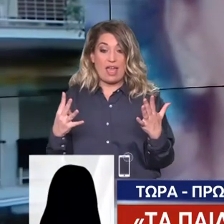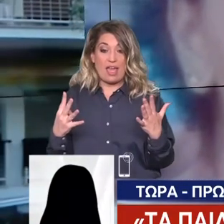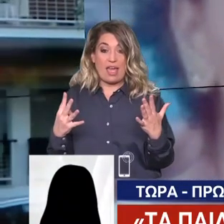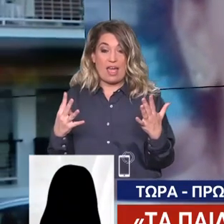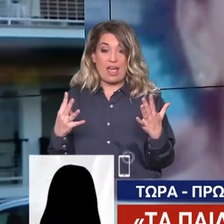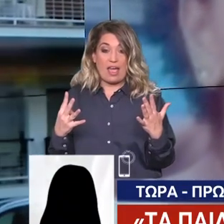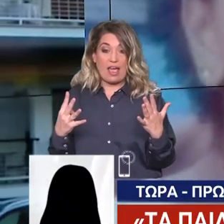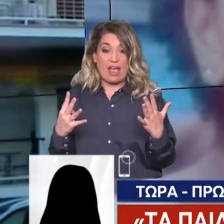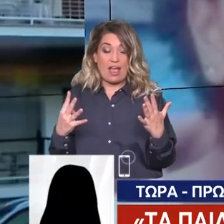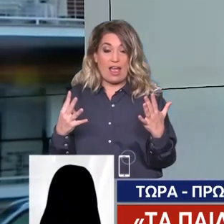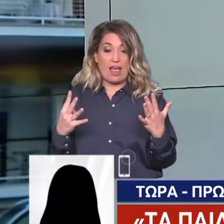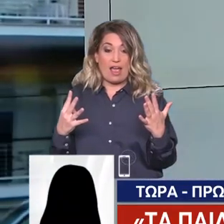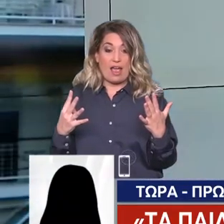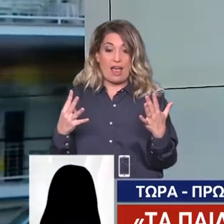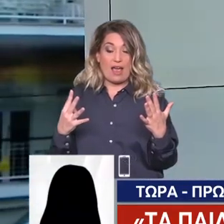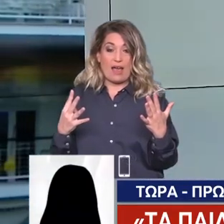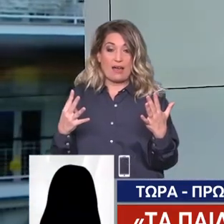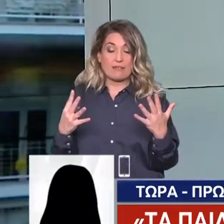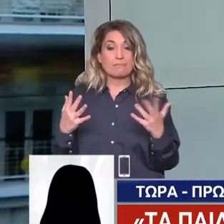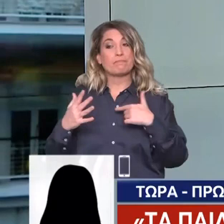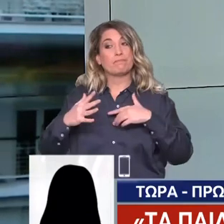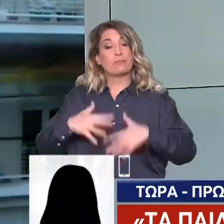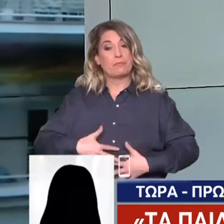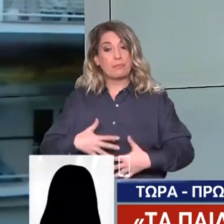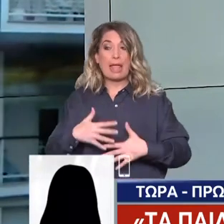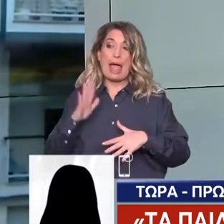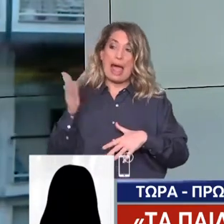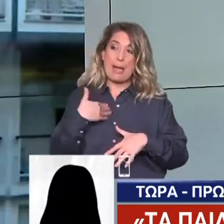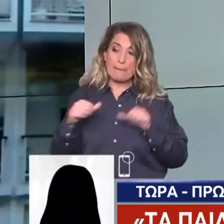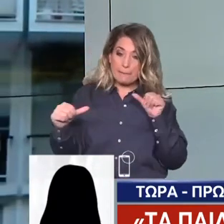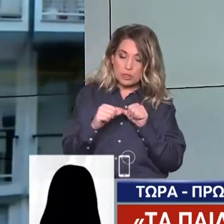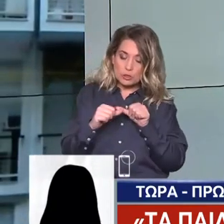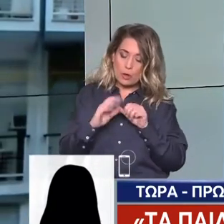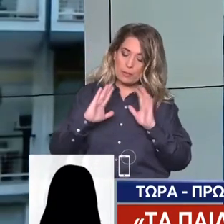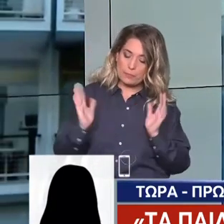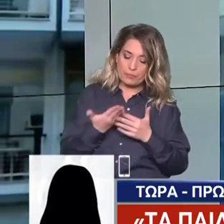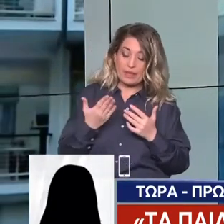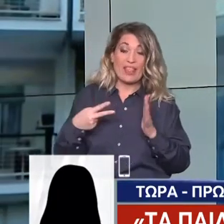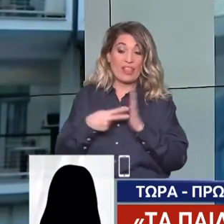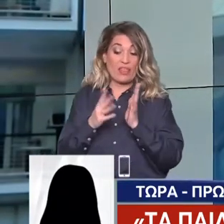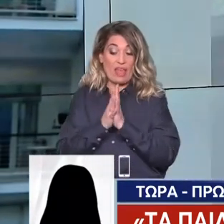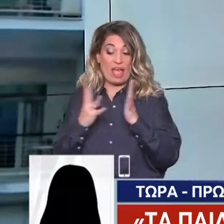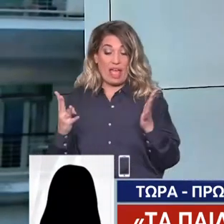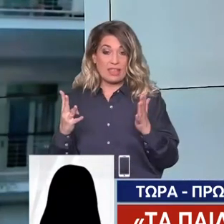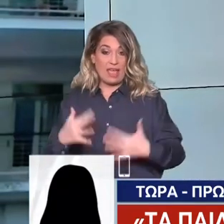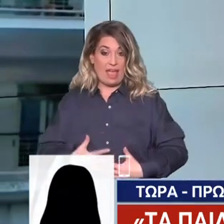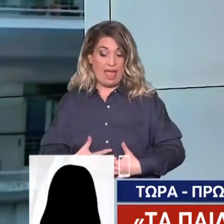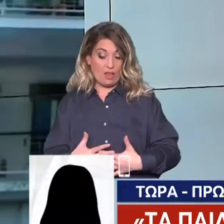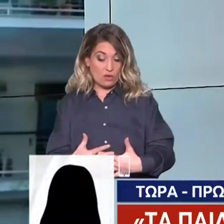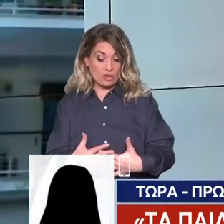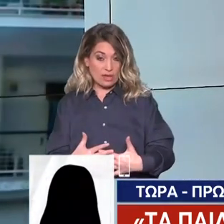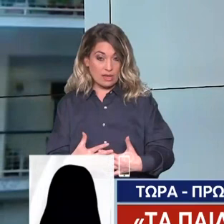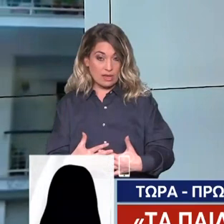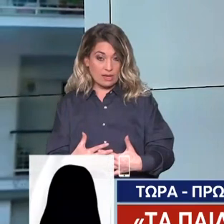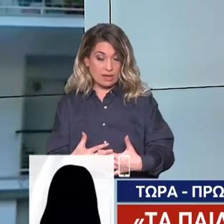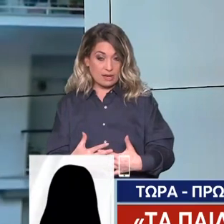Γιατί είναι εντάξει, λέω, θα κάνουμε μία επανασύνδεση. Ναι. Το 19 ήμουν έγκυος, με χτυπούσε όταν ήμουν έγκυος, γιατί